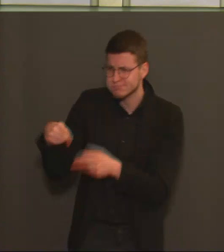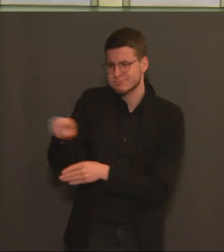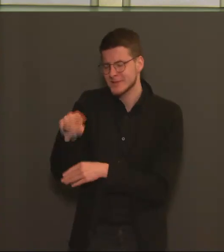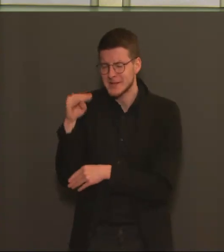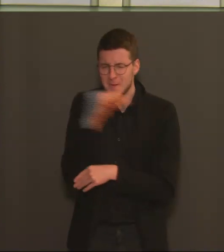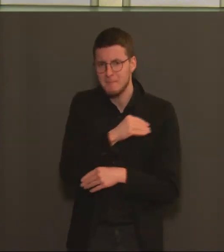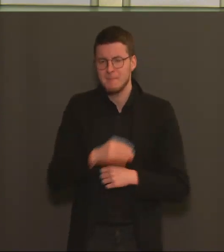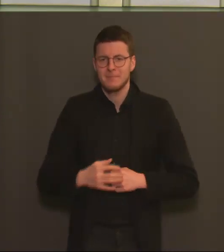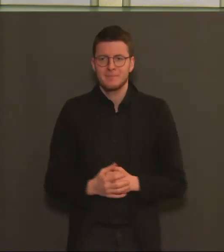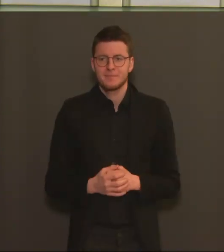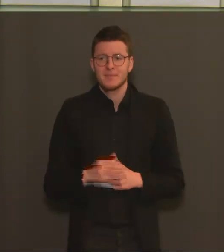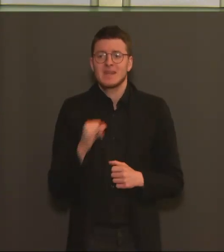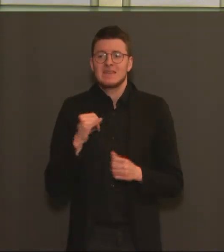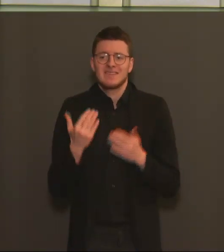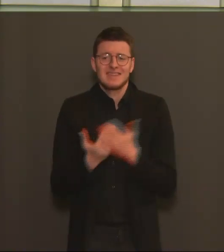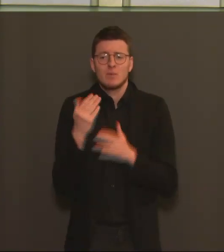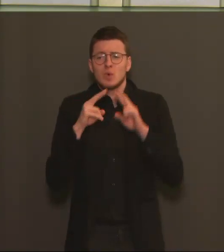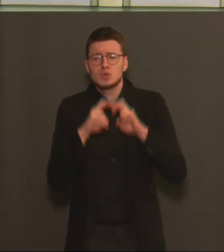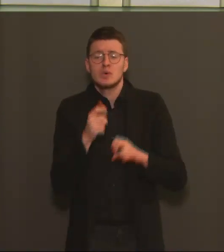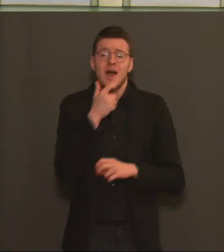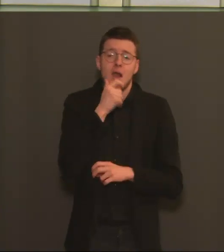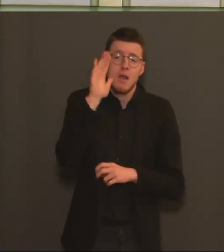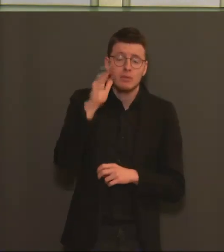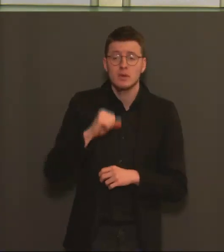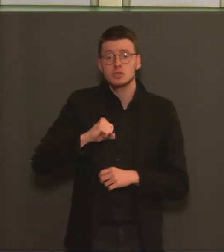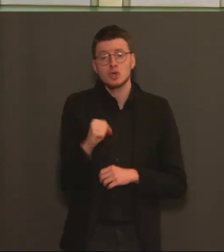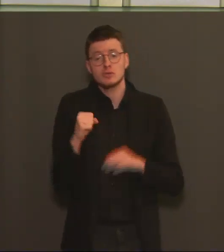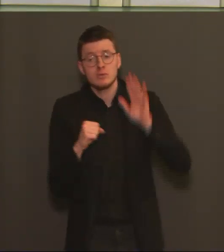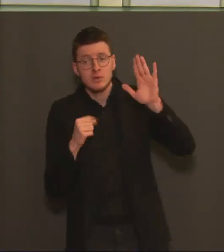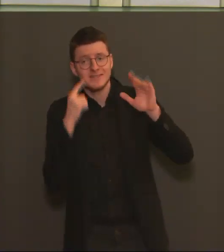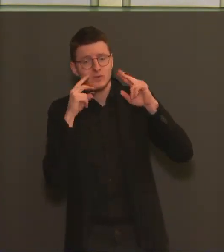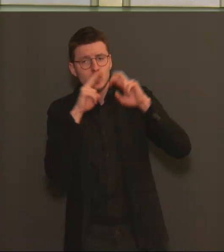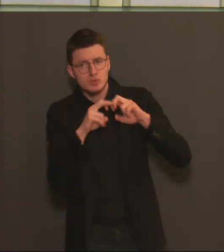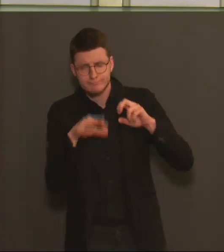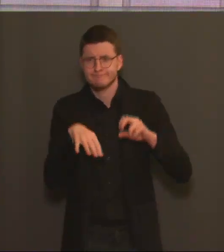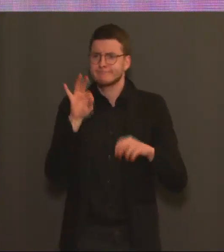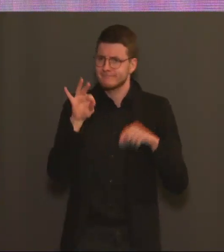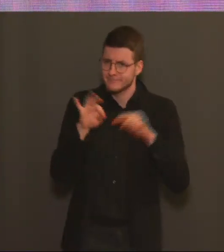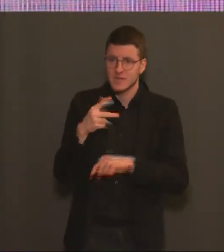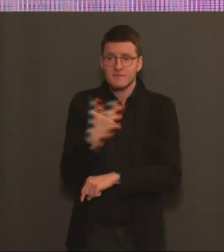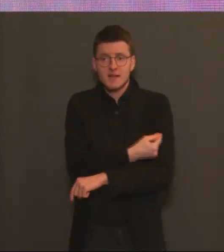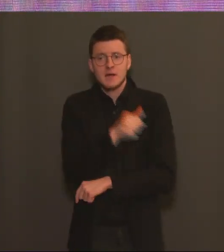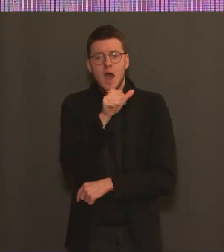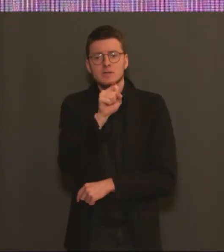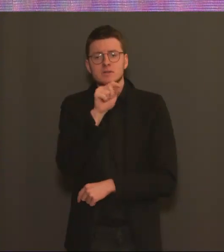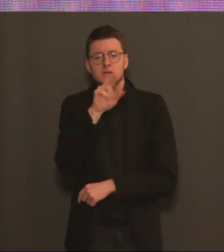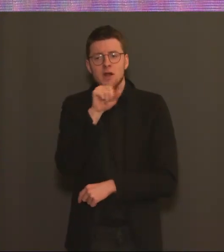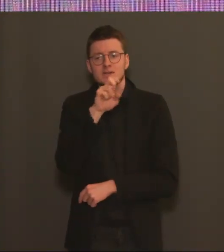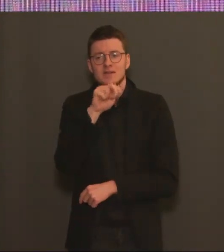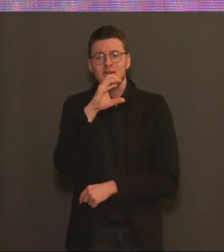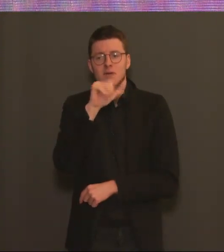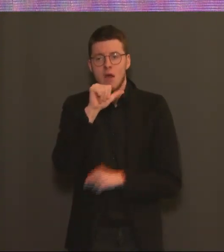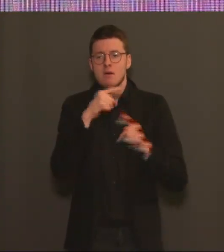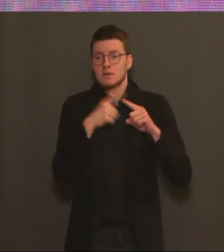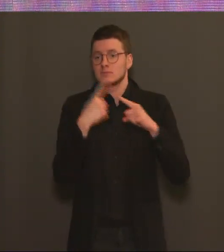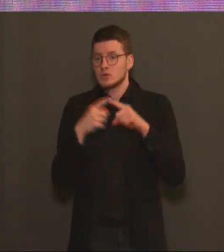Uit nieuwe studies in Engeland en Schotland is gebleken dat zowel het AstraZeneca als het Pfizer-vaccin